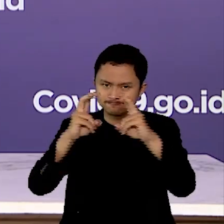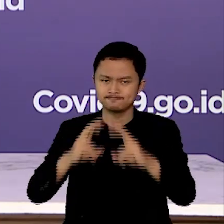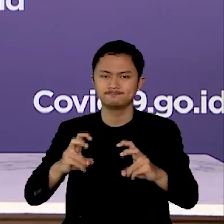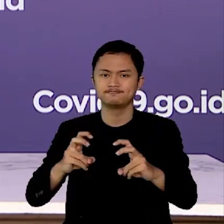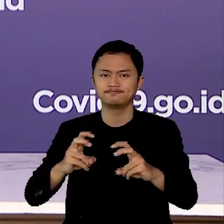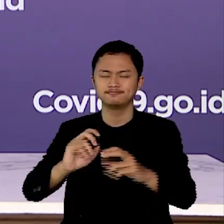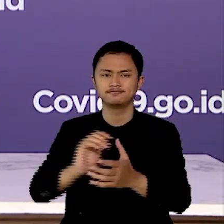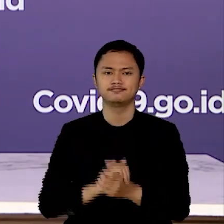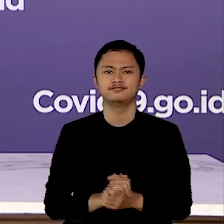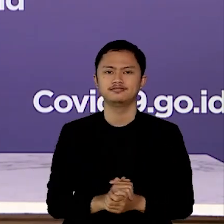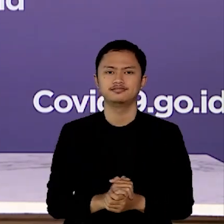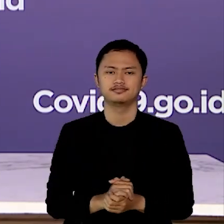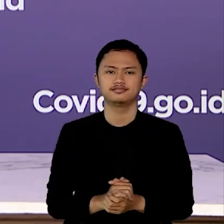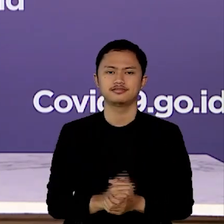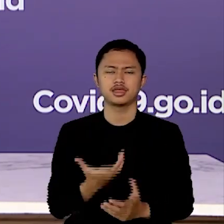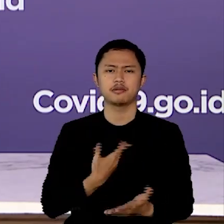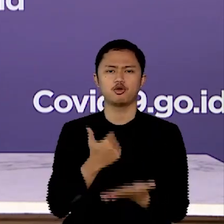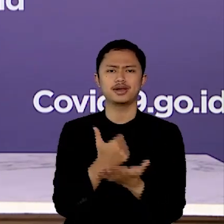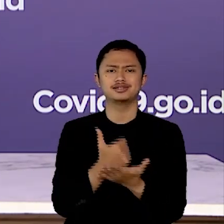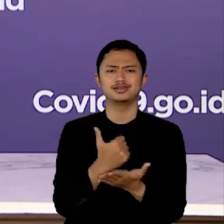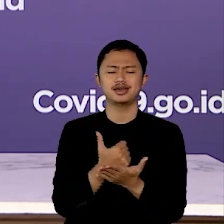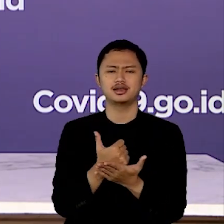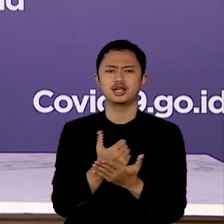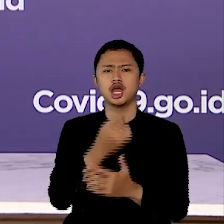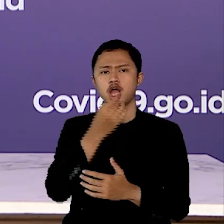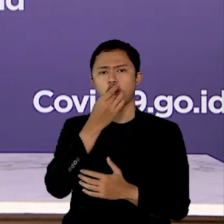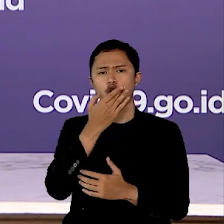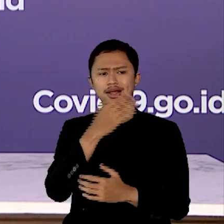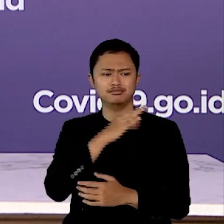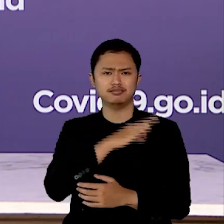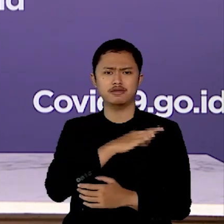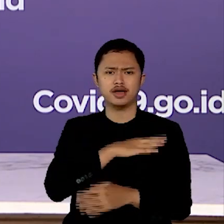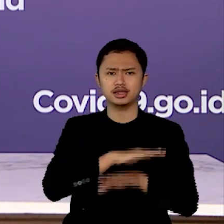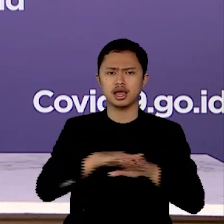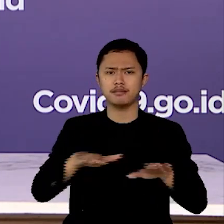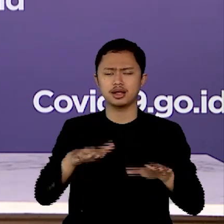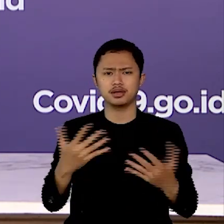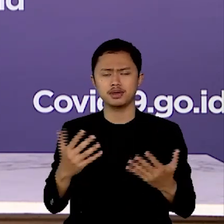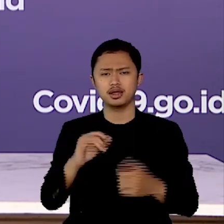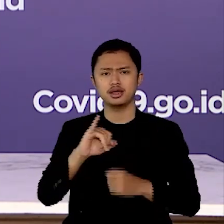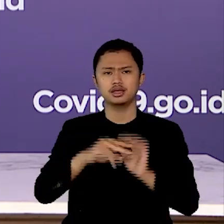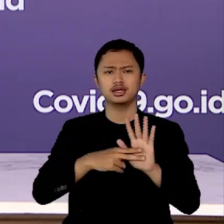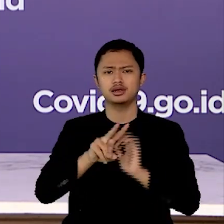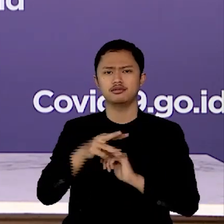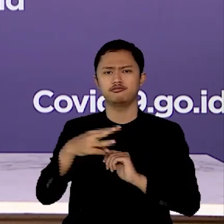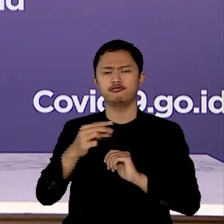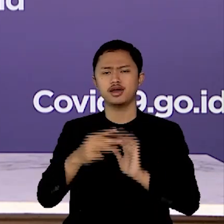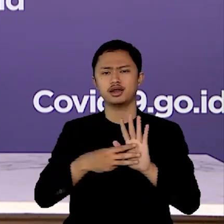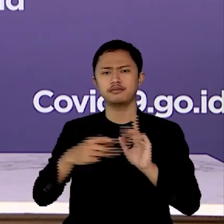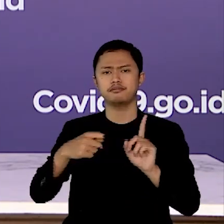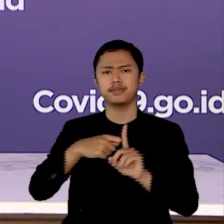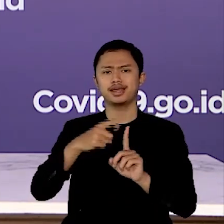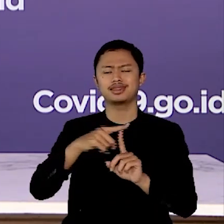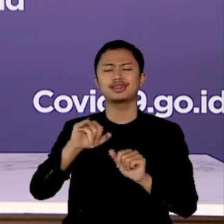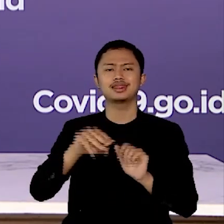sebagai tindak lanjut untuk memastikan khasiat dan keamanan penggunaan ivermectin dalam pengobatan